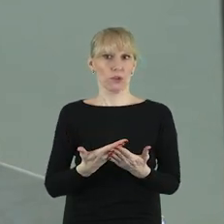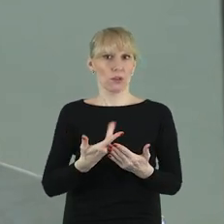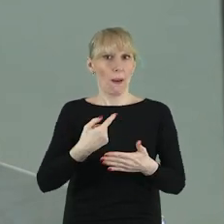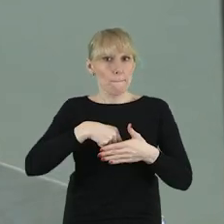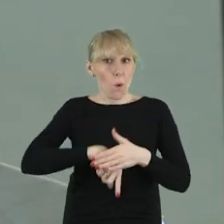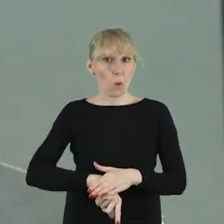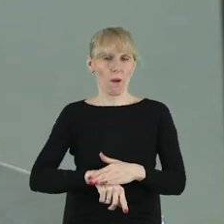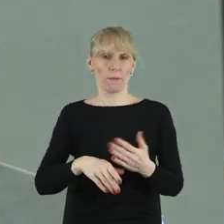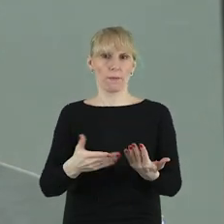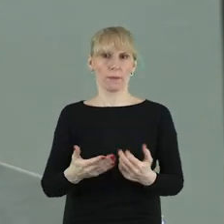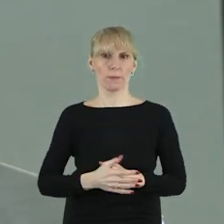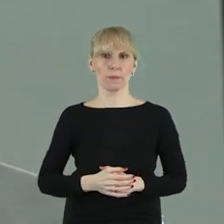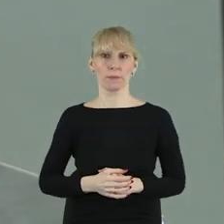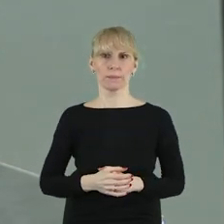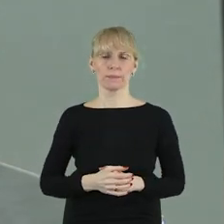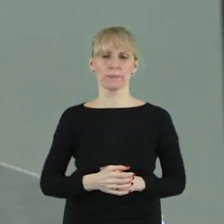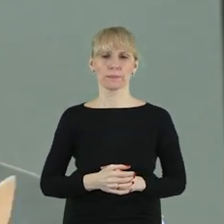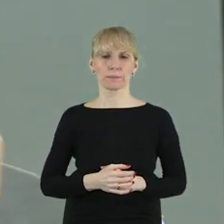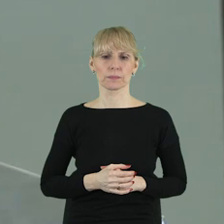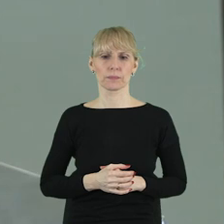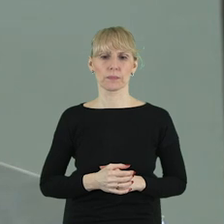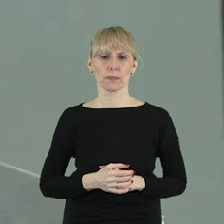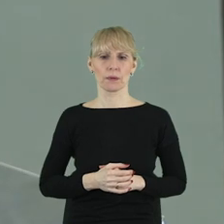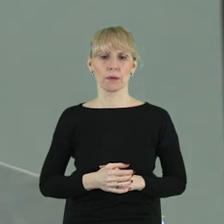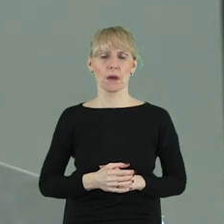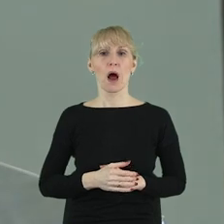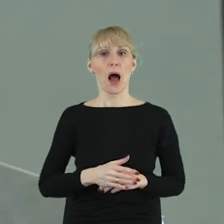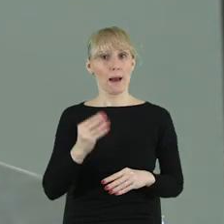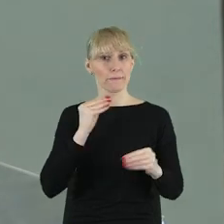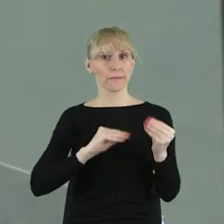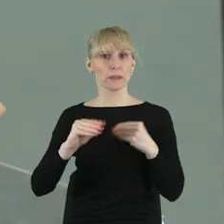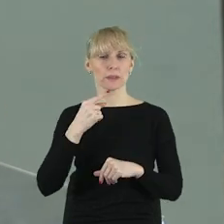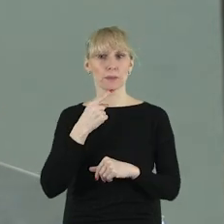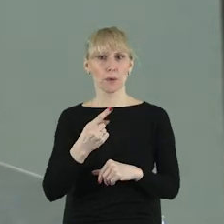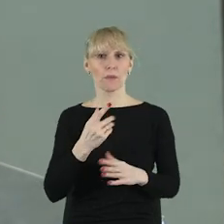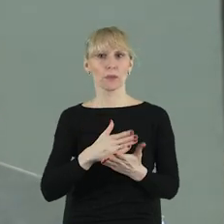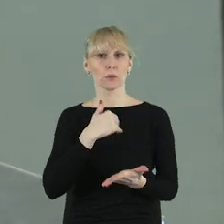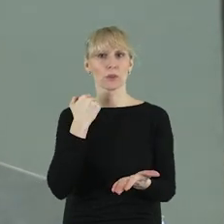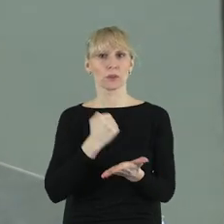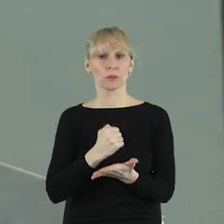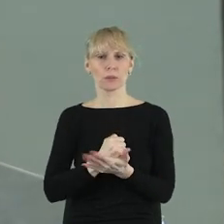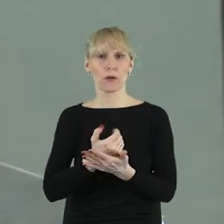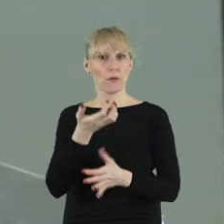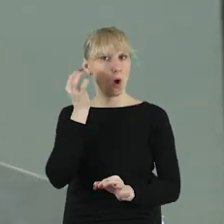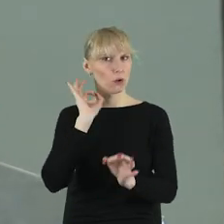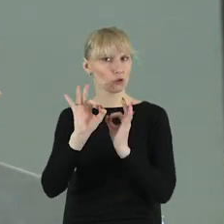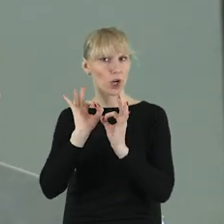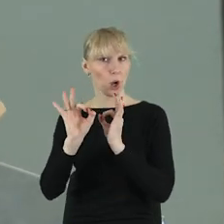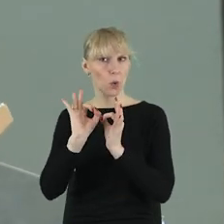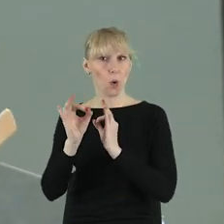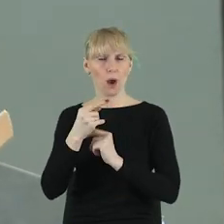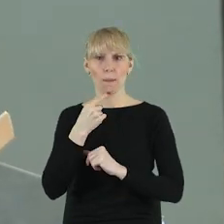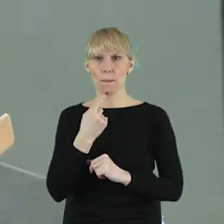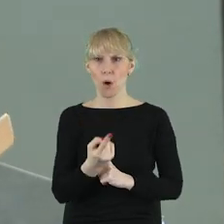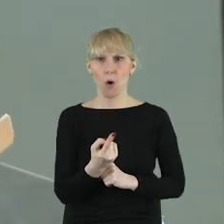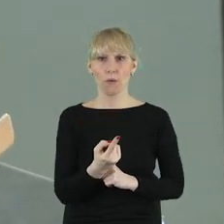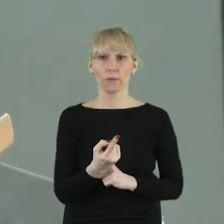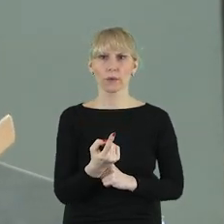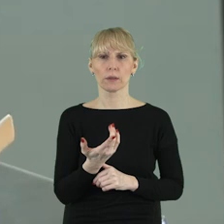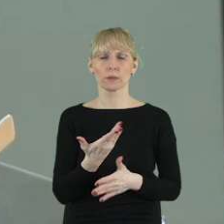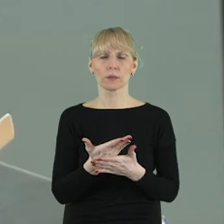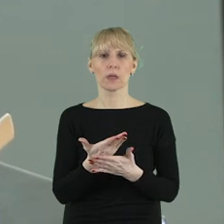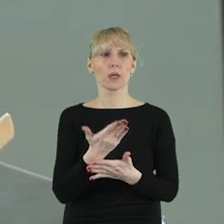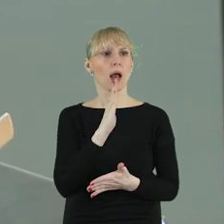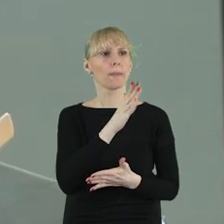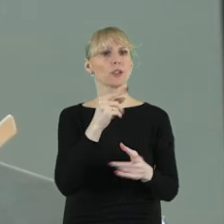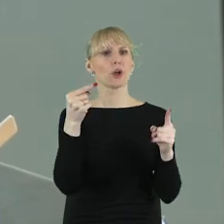je rozwieje. A będę mówił więcej o tych sprawach, w większych szczegółach